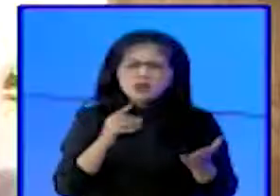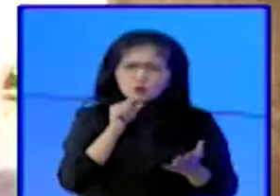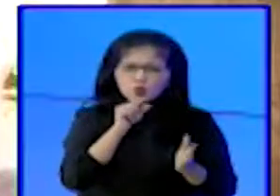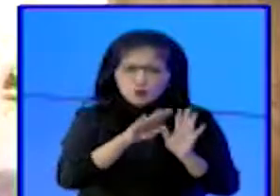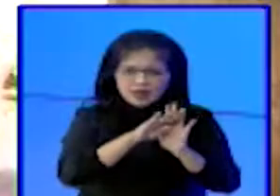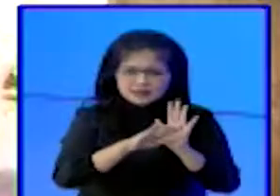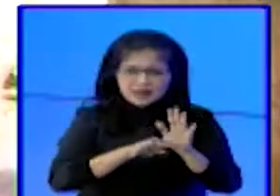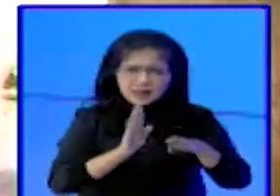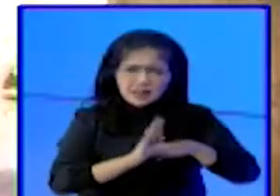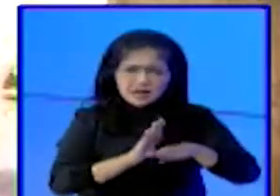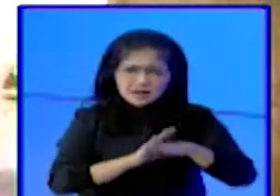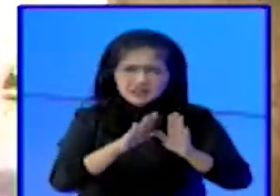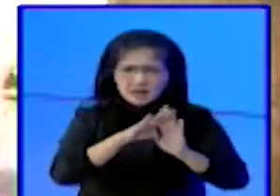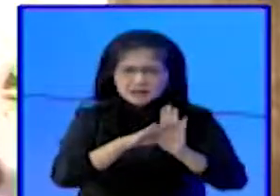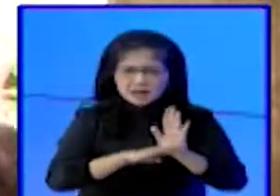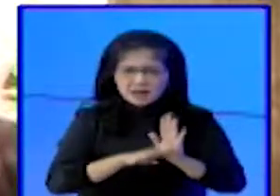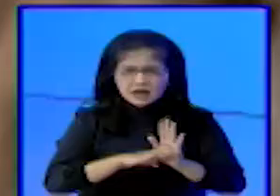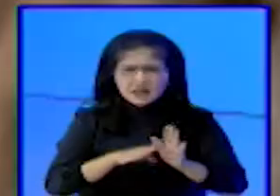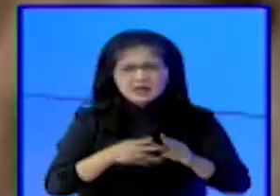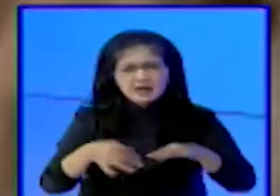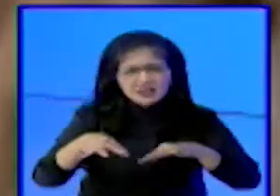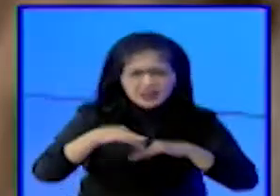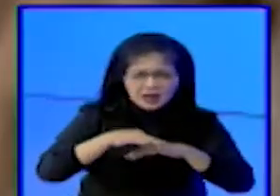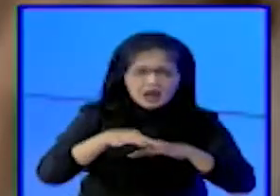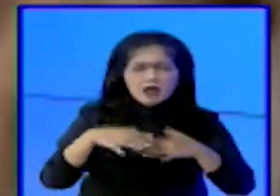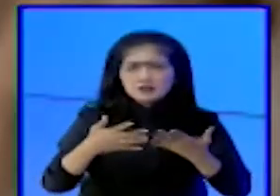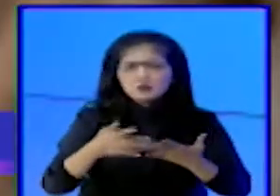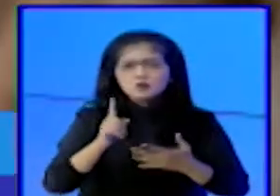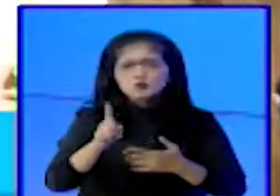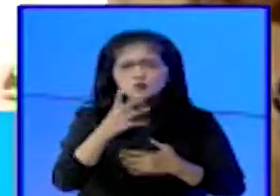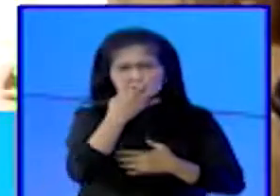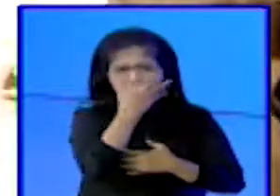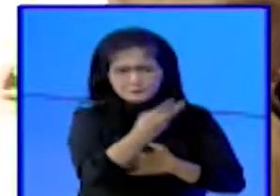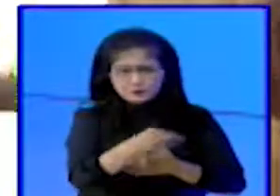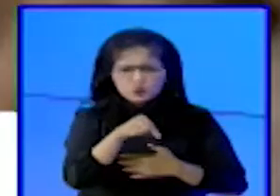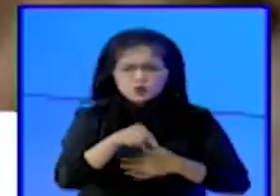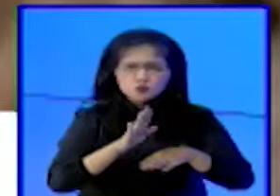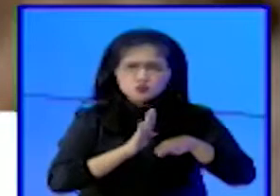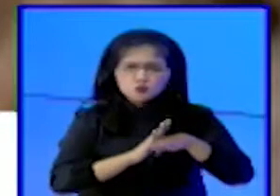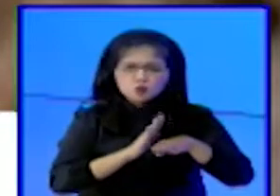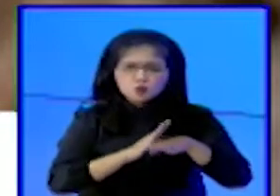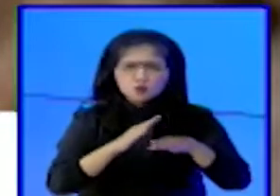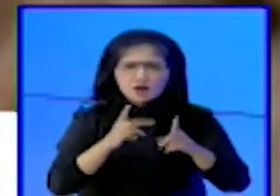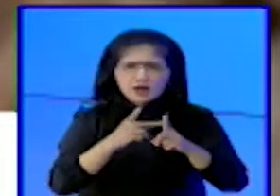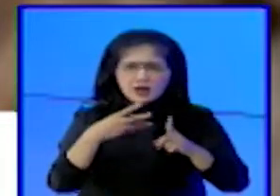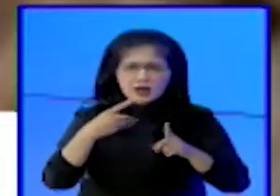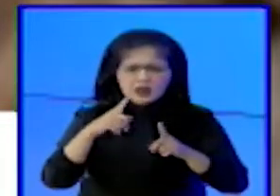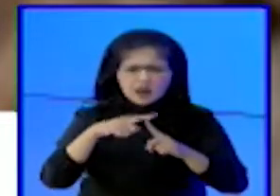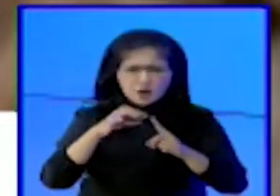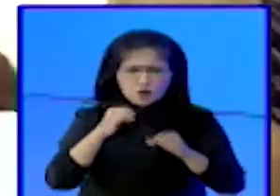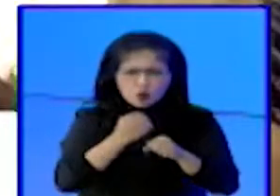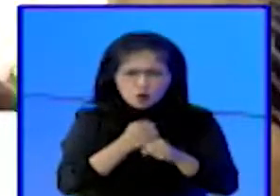adat. Maknanya sendiri buat suku Helong, iya. Apa sih makna dari kain tenun ini, Mama? Supaya jangan